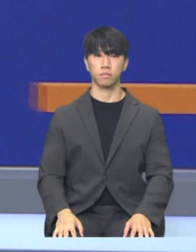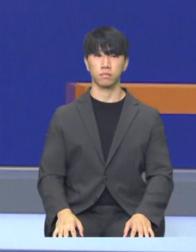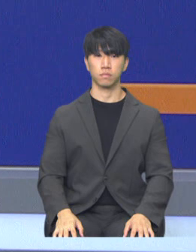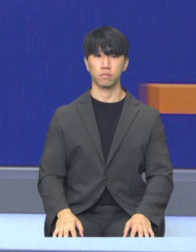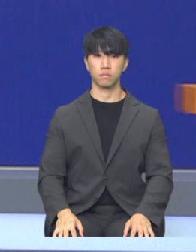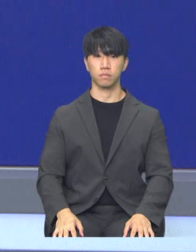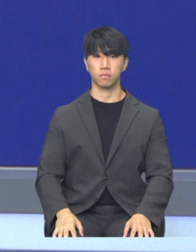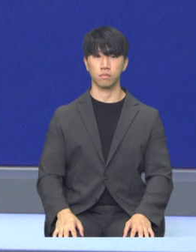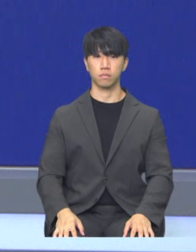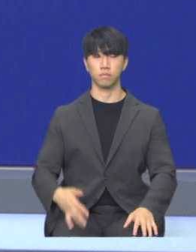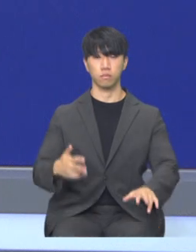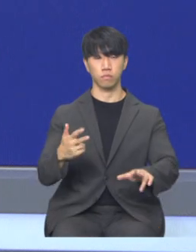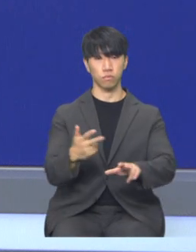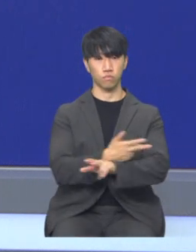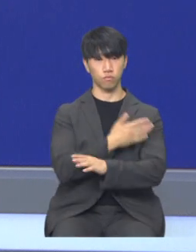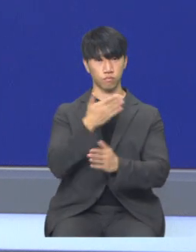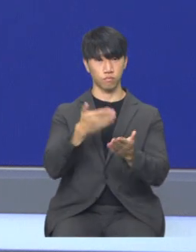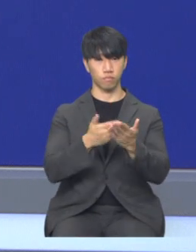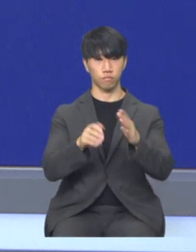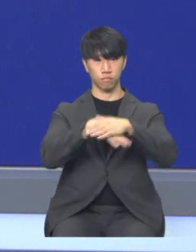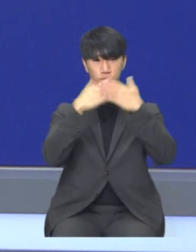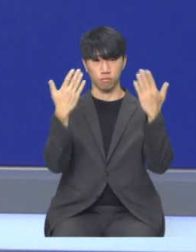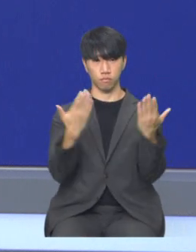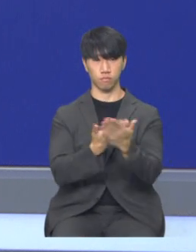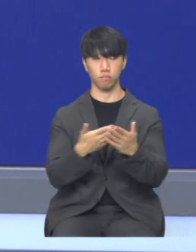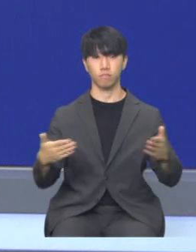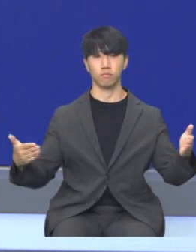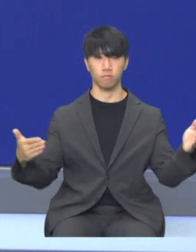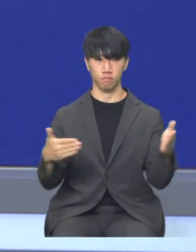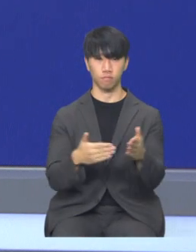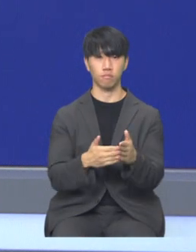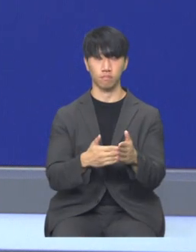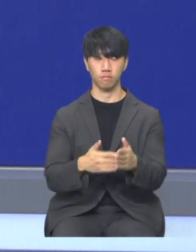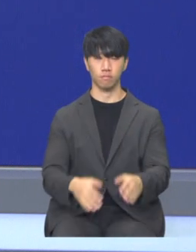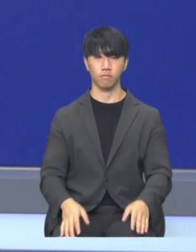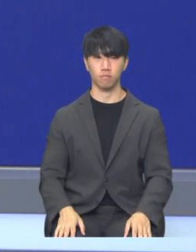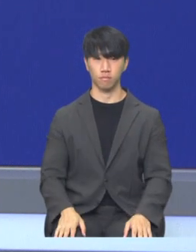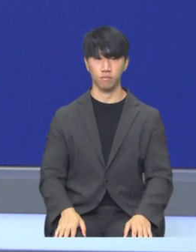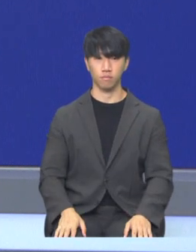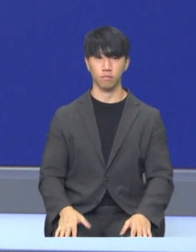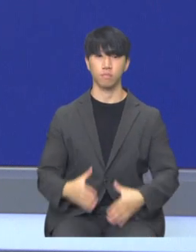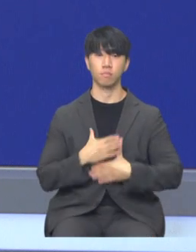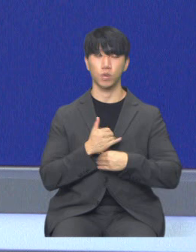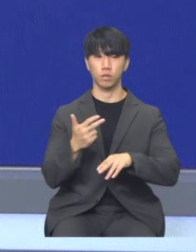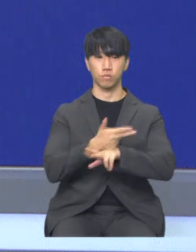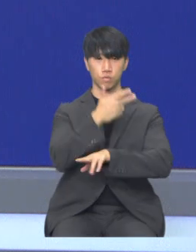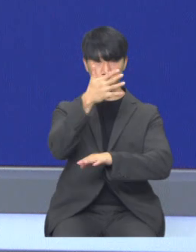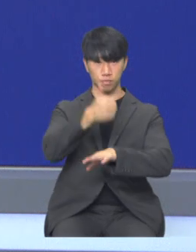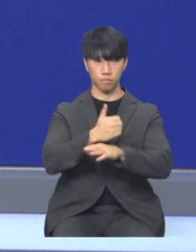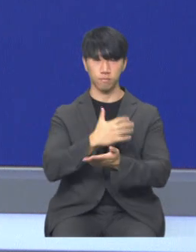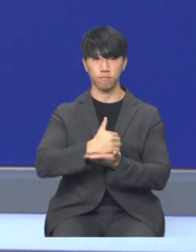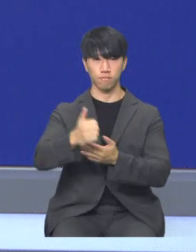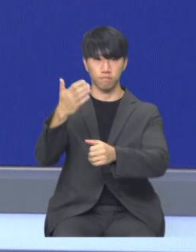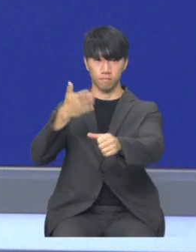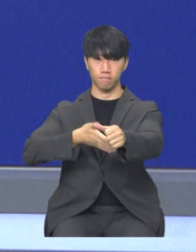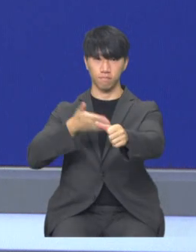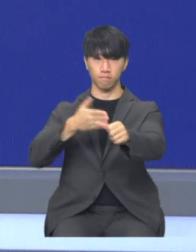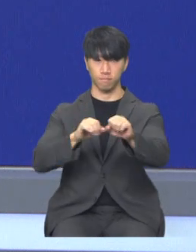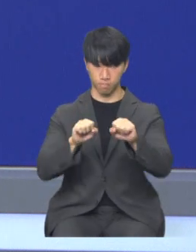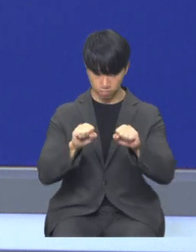이번 주 준비한 소식은 여기까지입니다. 이상으로 BTV 주간 종합 뉴스를 마칩니다. 편안한 주말 보내시길 바랍니다.